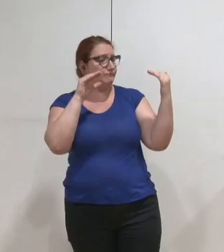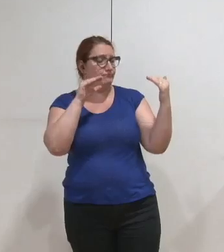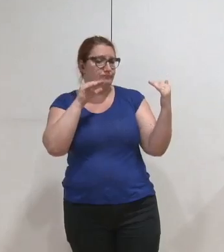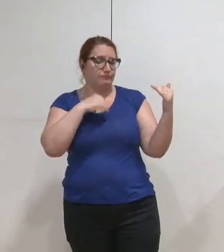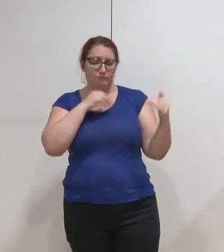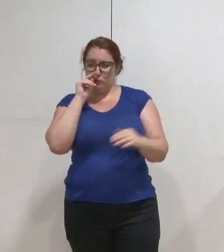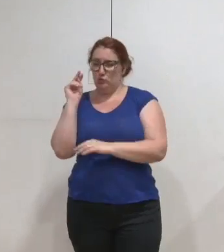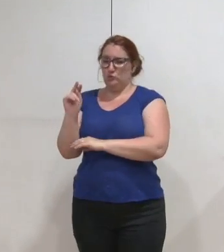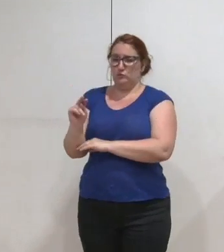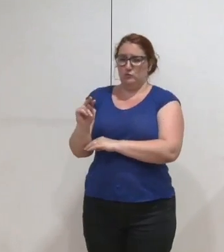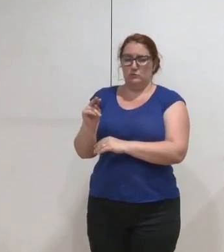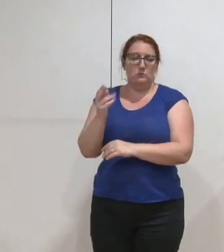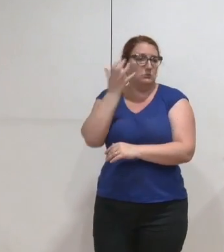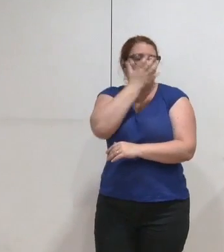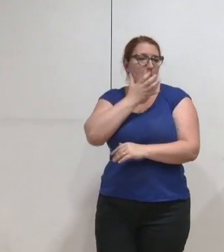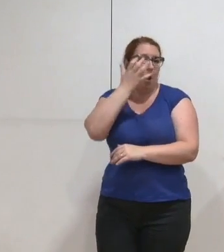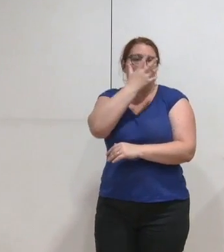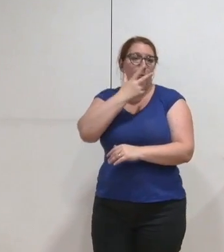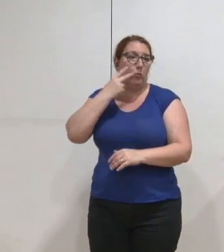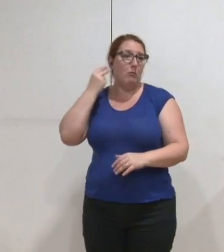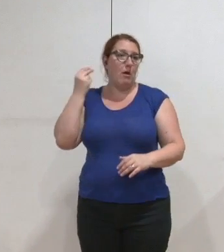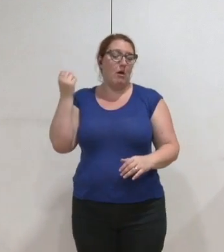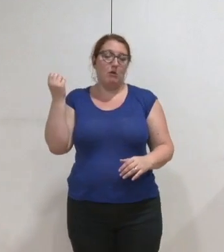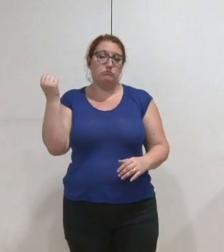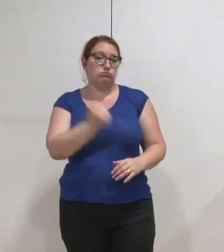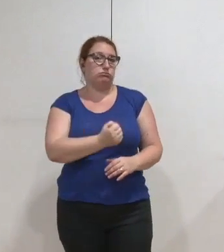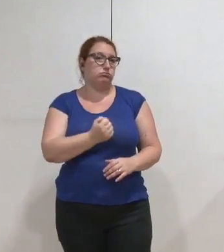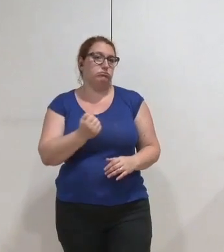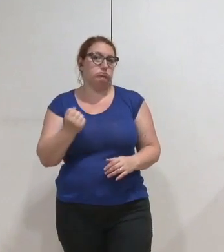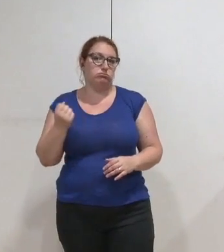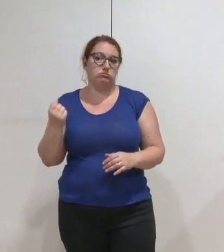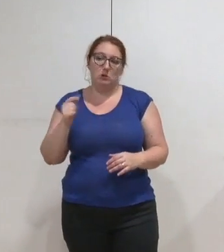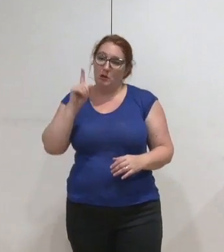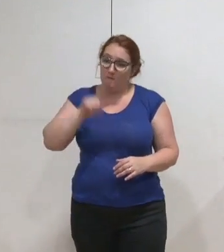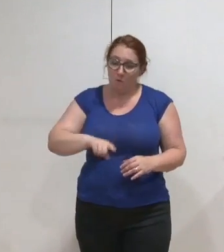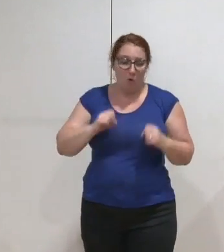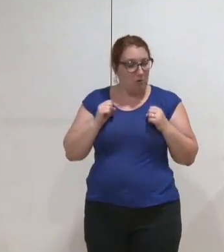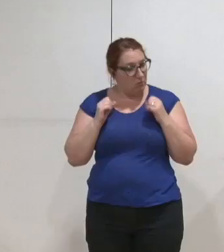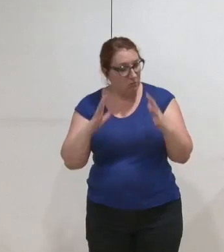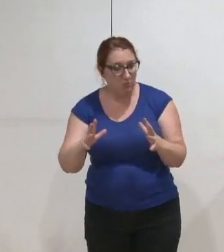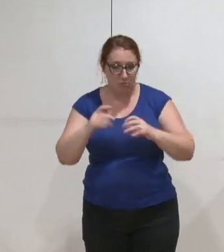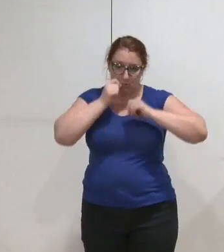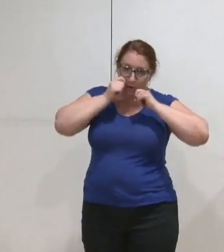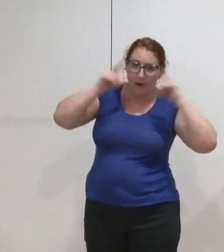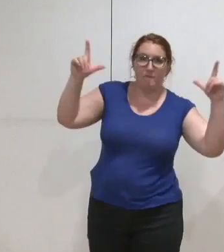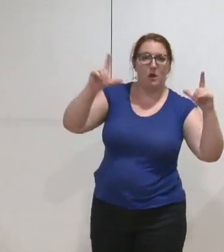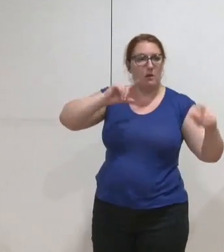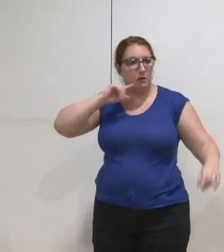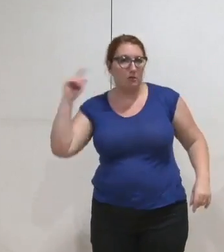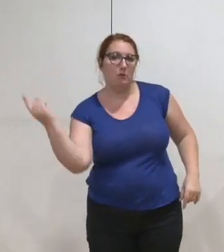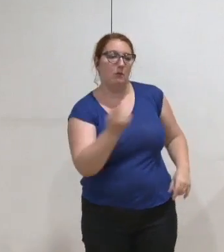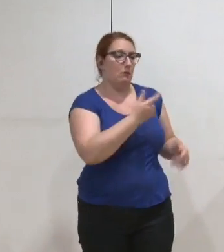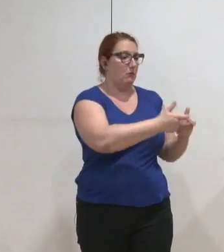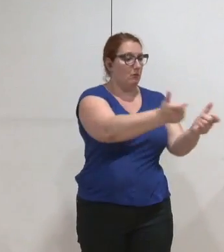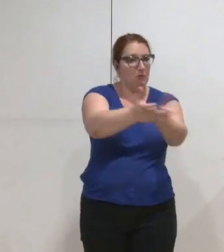ailleurs un drame humain qui doit engendrer un sursaut un engagement de tous les acteurs et